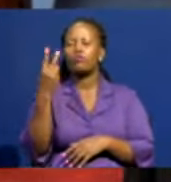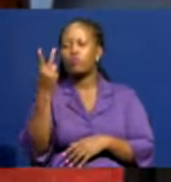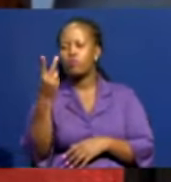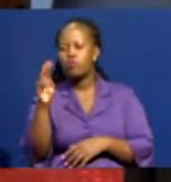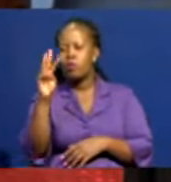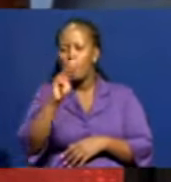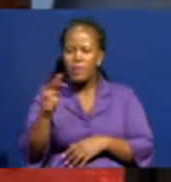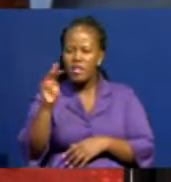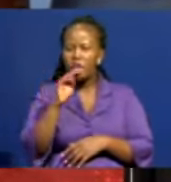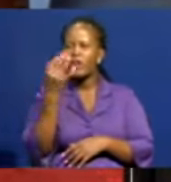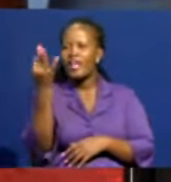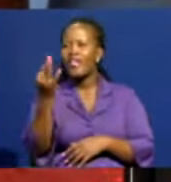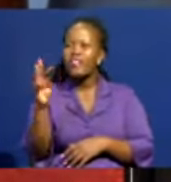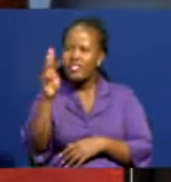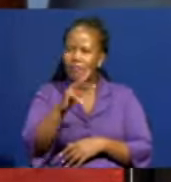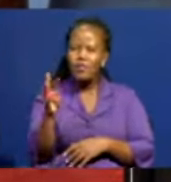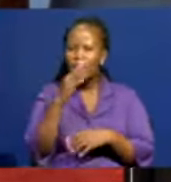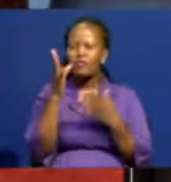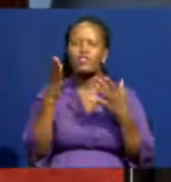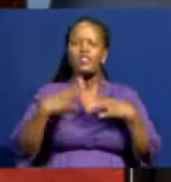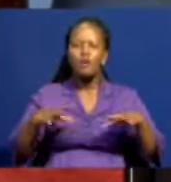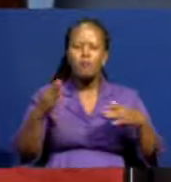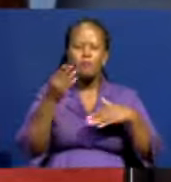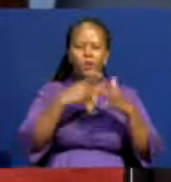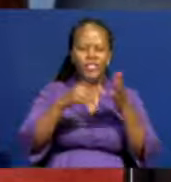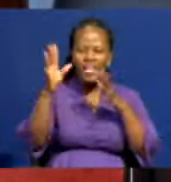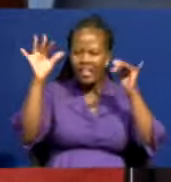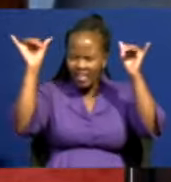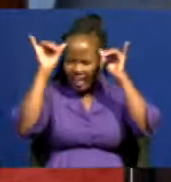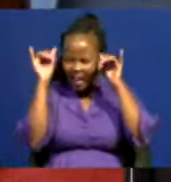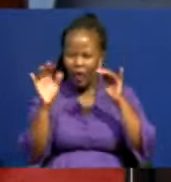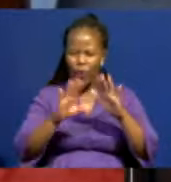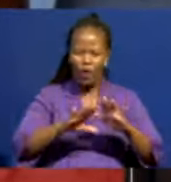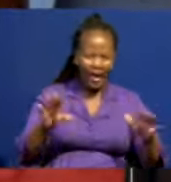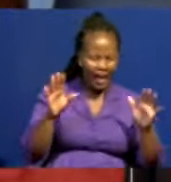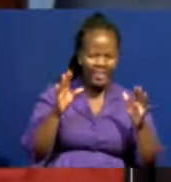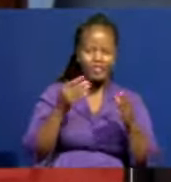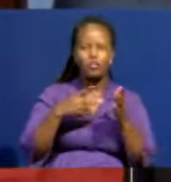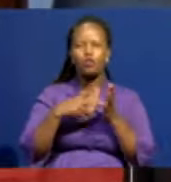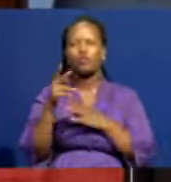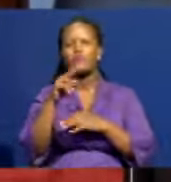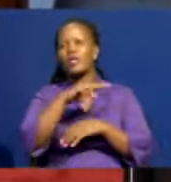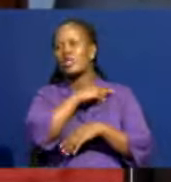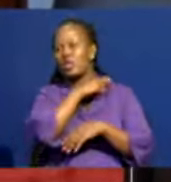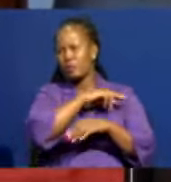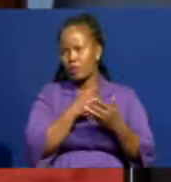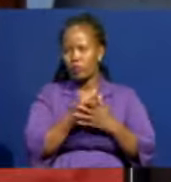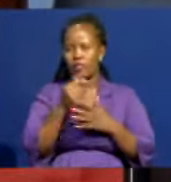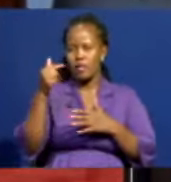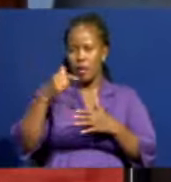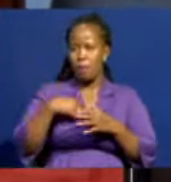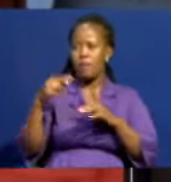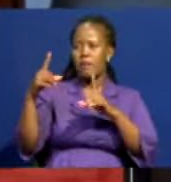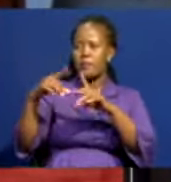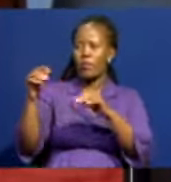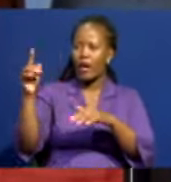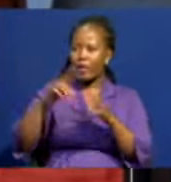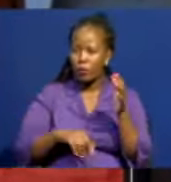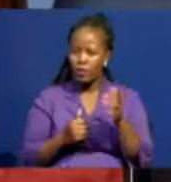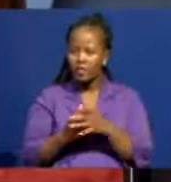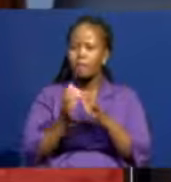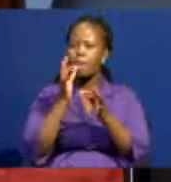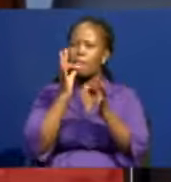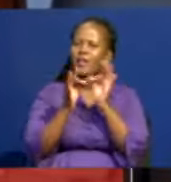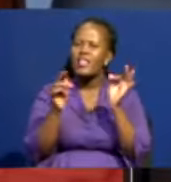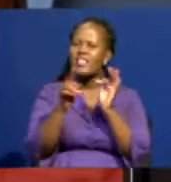inauzwa shamba, inauzwa plot, inauzwa nini, ndio iende ilipiwe hospitali. Nimesema hata kama wewe ni